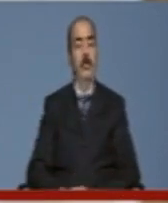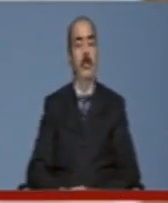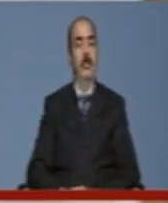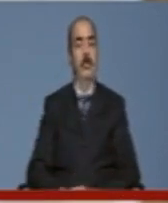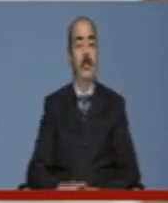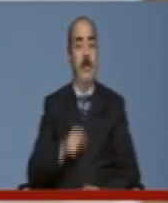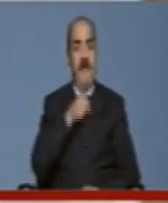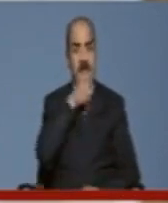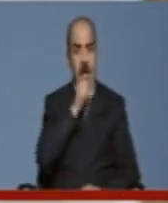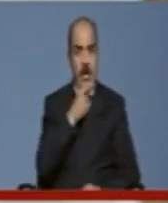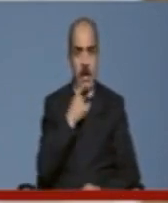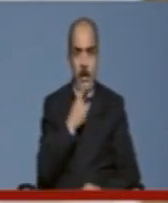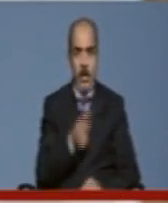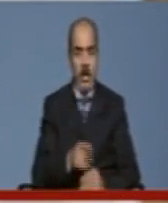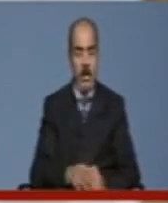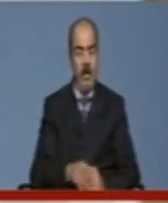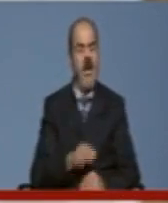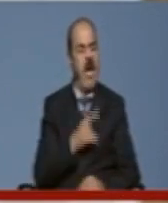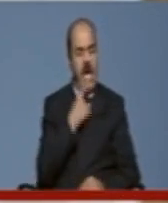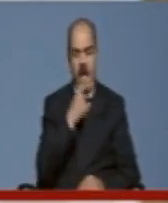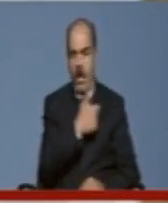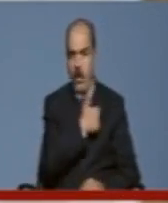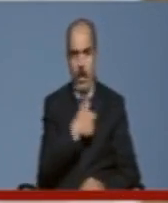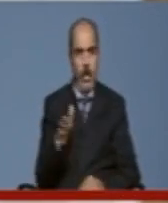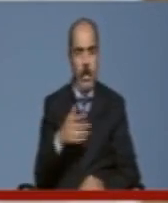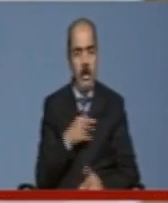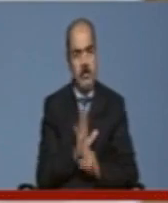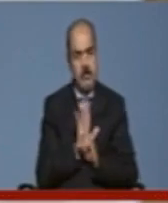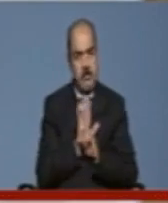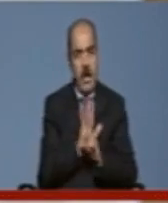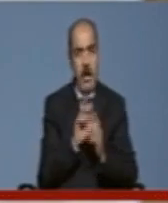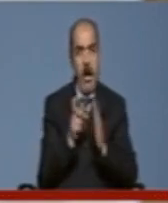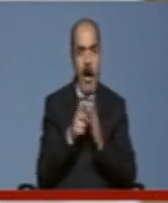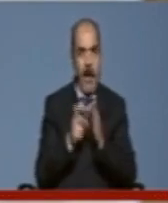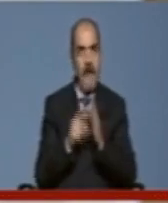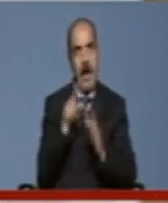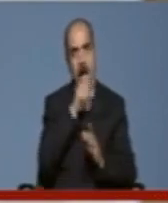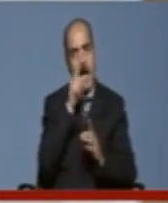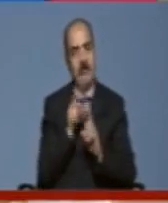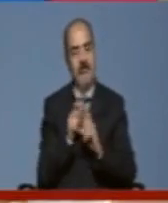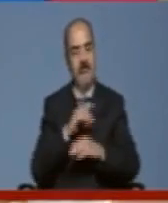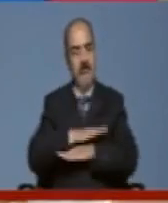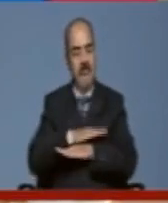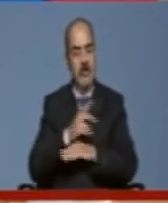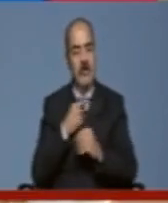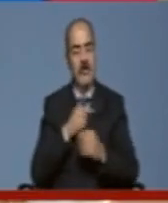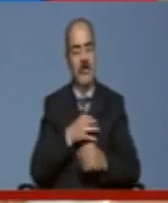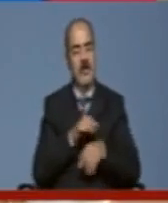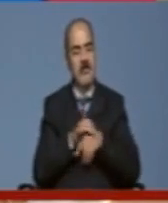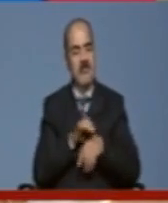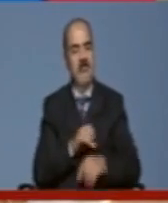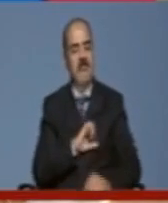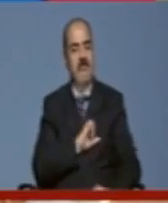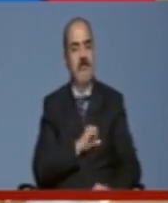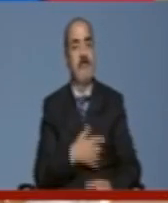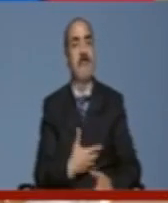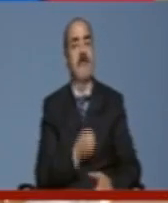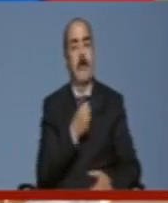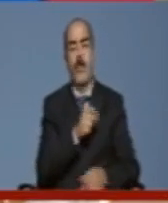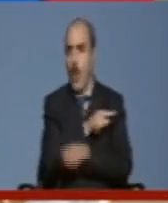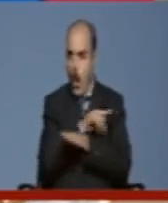وفرنسا دوما دافعت عن قيم عالمية، قيم الإنسانية العالمية،